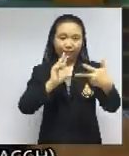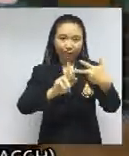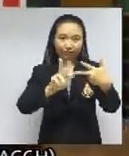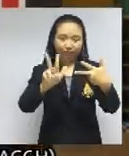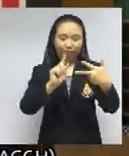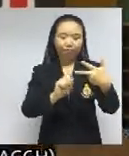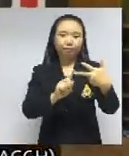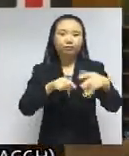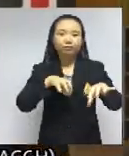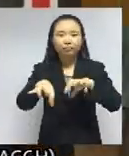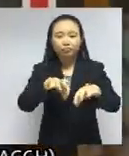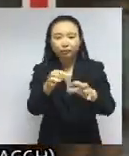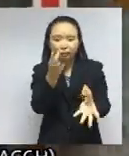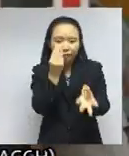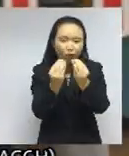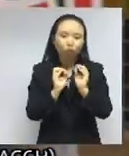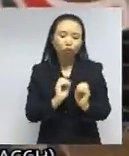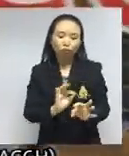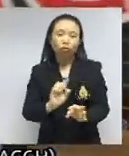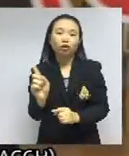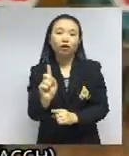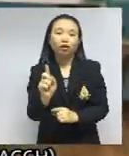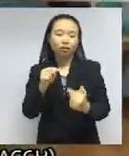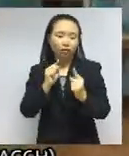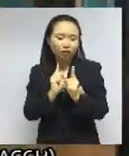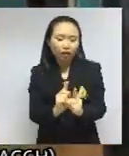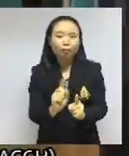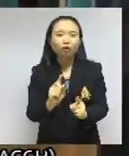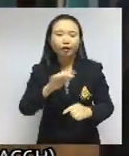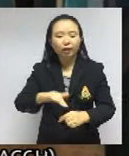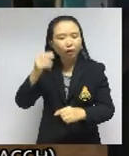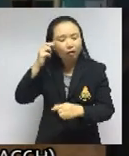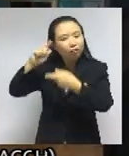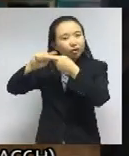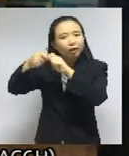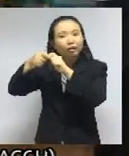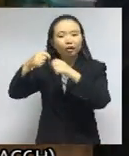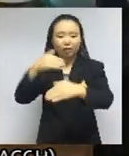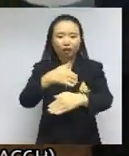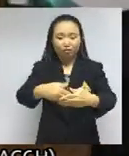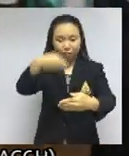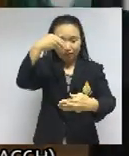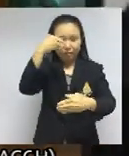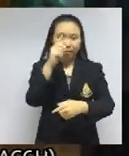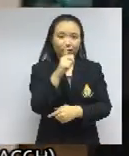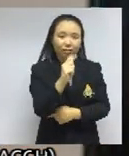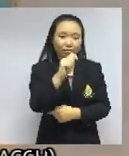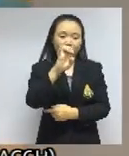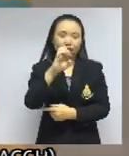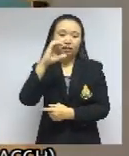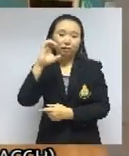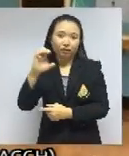พและ 3. การจัดกิจกรรมการเรียนการสอนแนวการสอนเด็กออทิสติกห้องเรียน